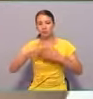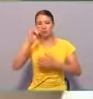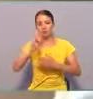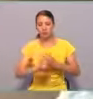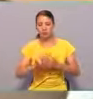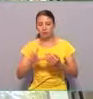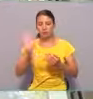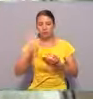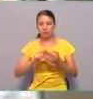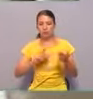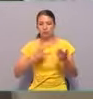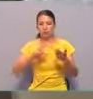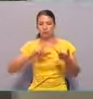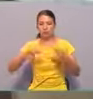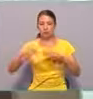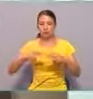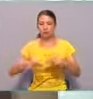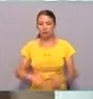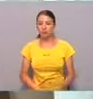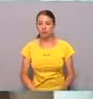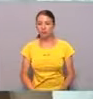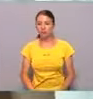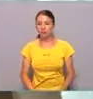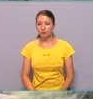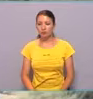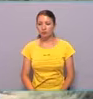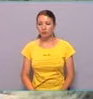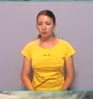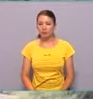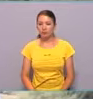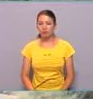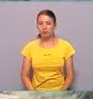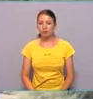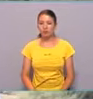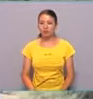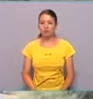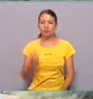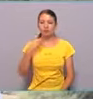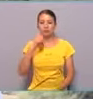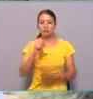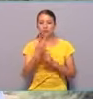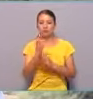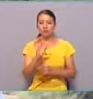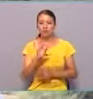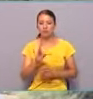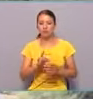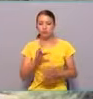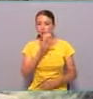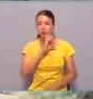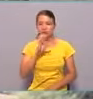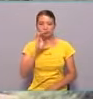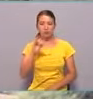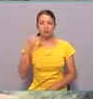де бүтінделіп қалпына келуде. При техническом осмотре... Нөмір 13-ші секторға Солтүстік Қазақстан облысы